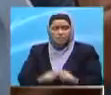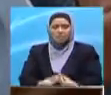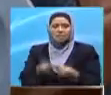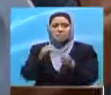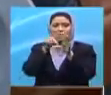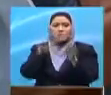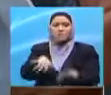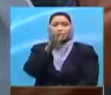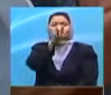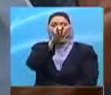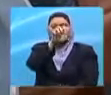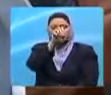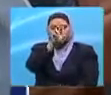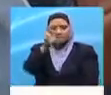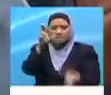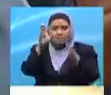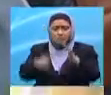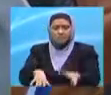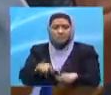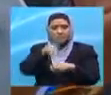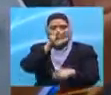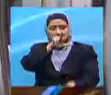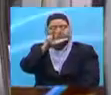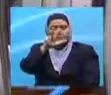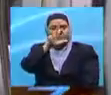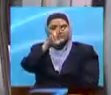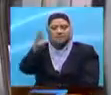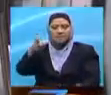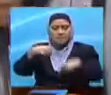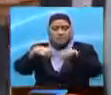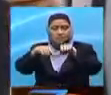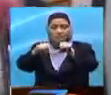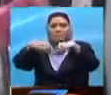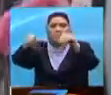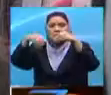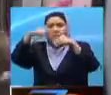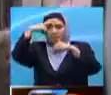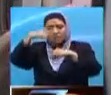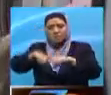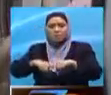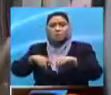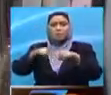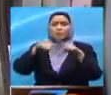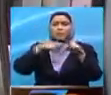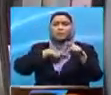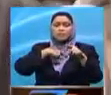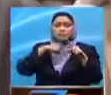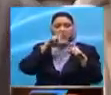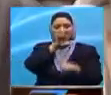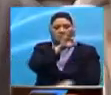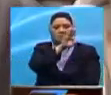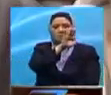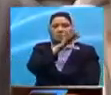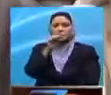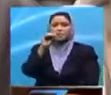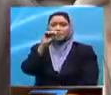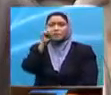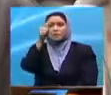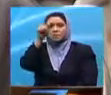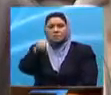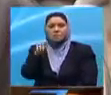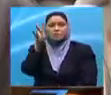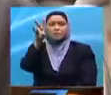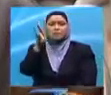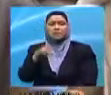orang3 masih dijual kepada orang ramai bagi perjalanan 9 dan 10 julai iniah